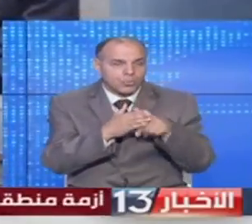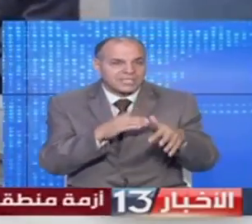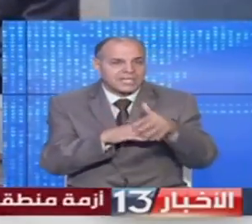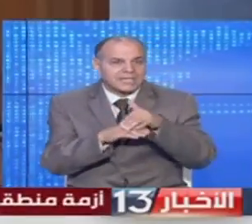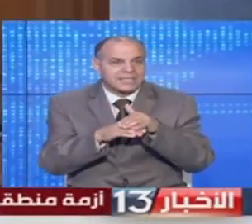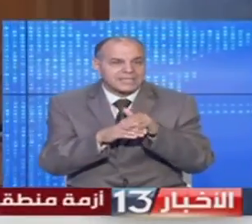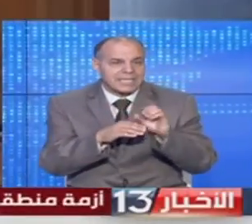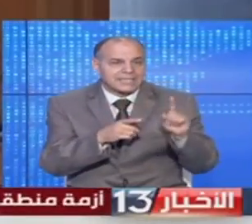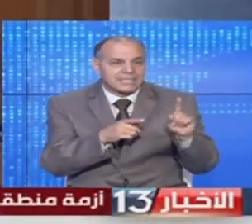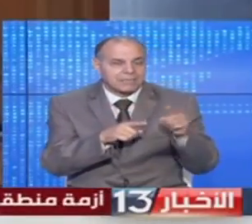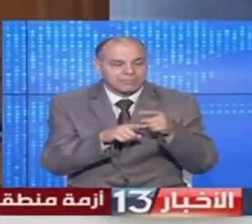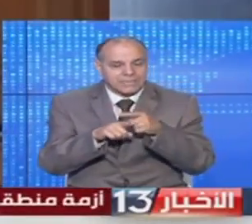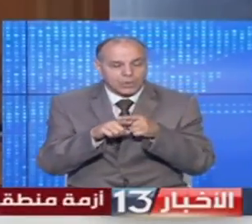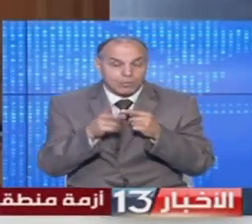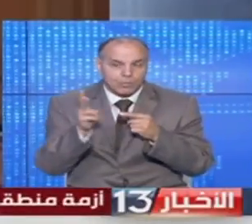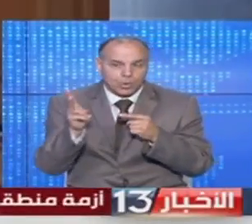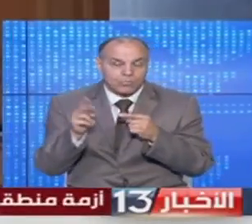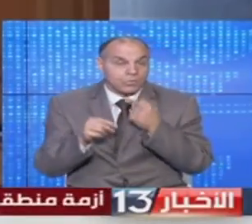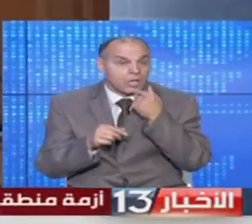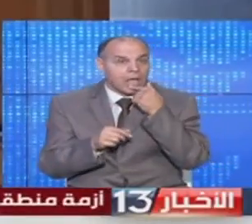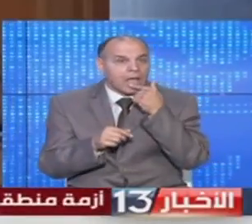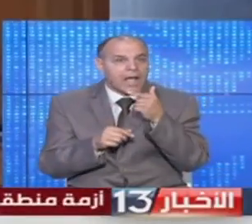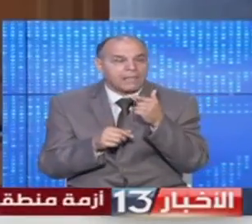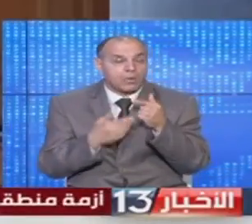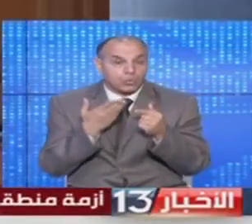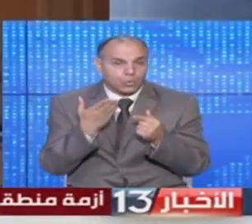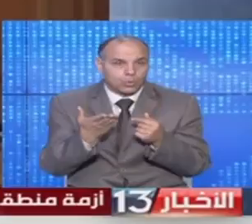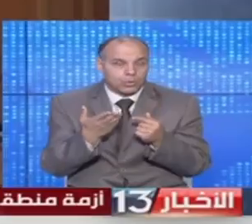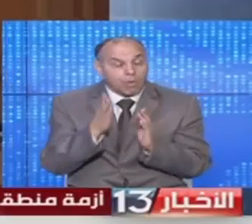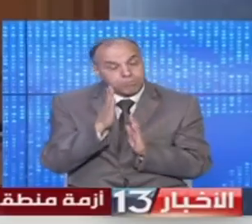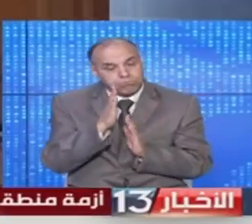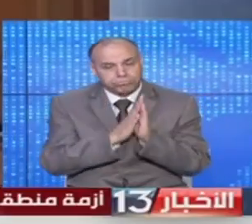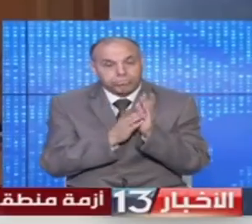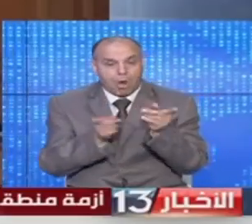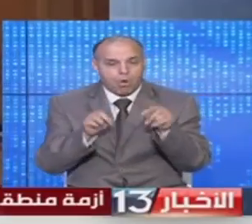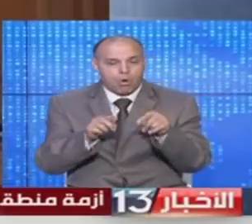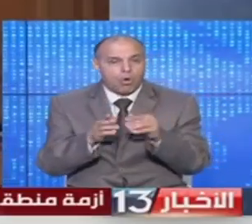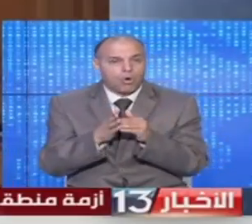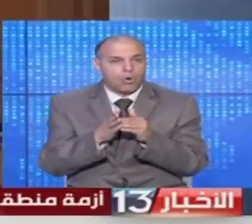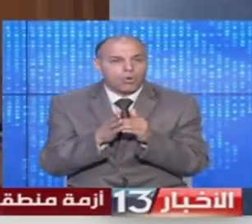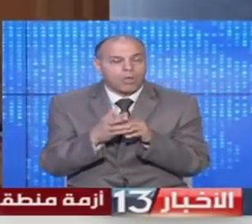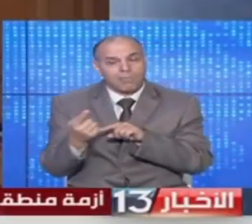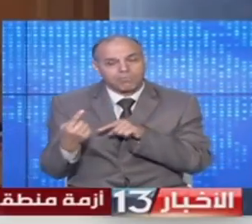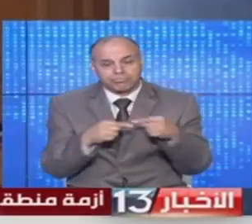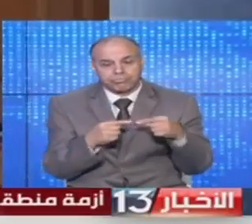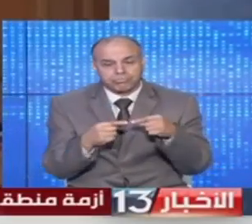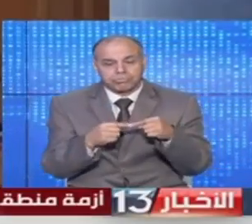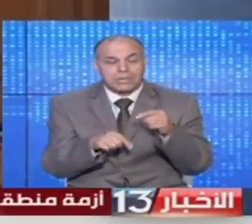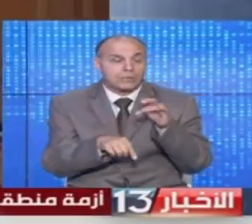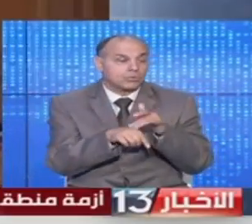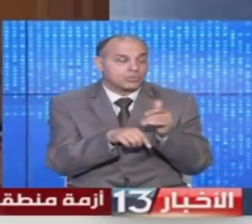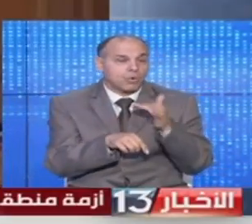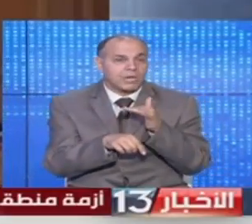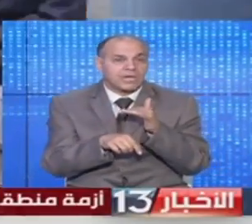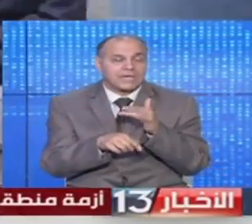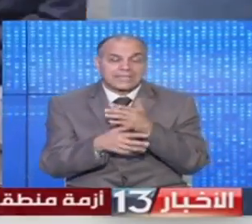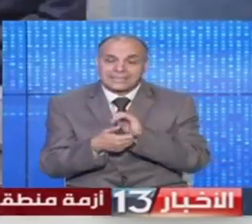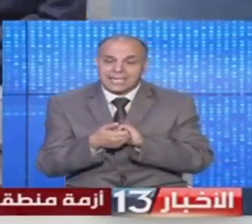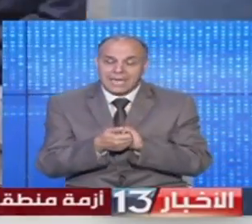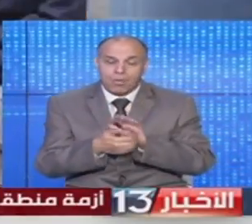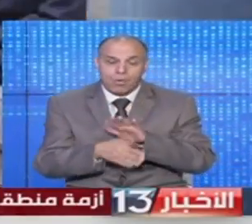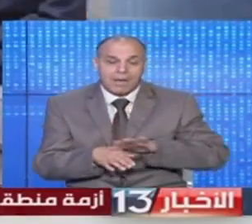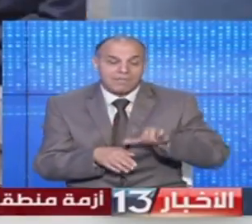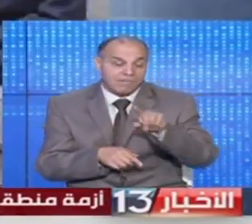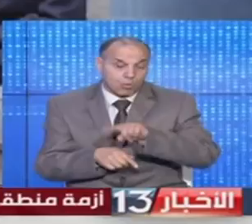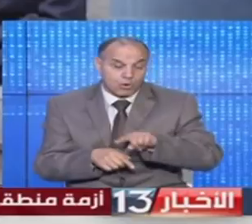كاستيلو اليونانيه وصفته بالتصعيد الكبير للتوتر والتهديد المباشر للسلام والامن